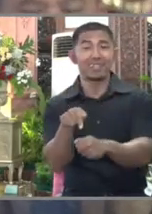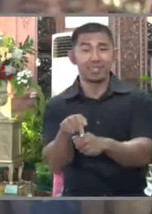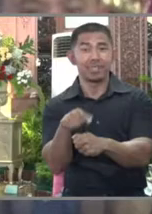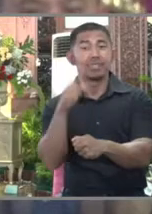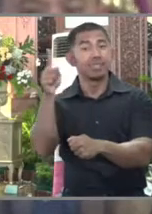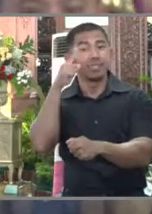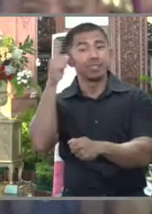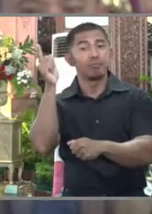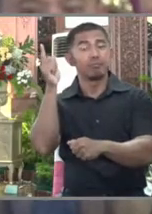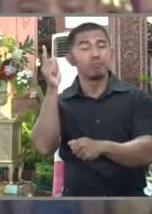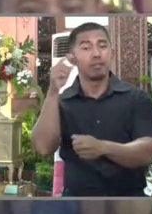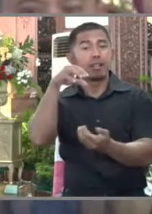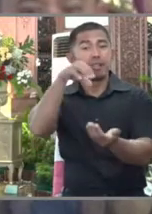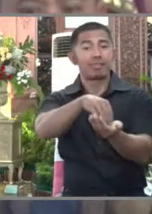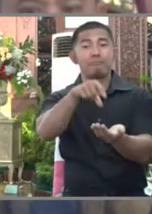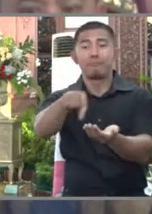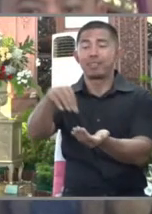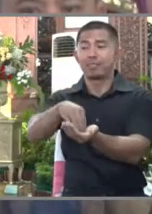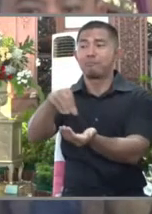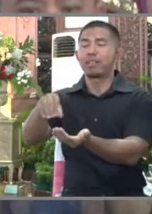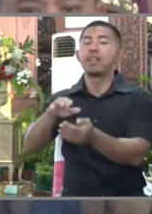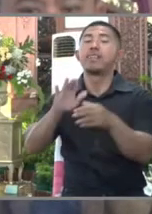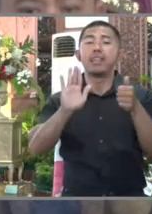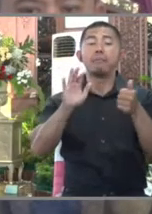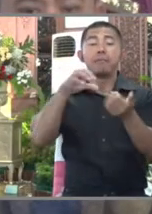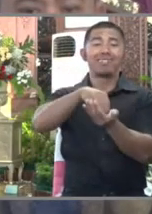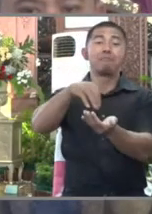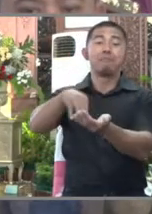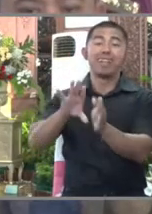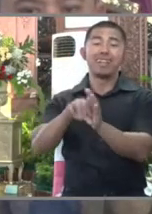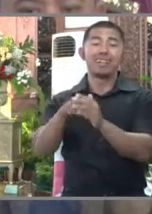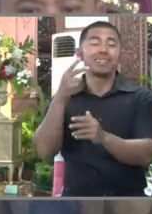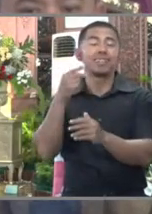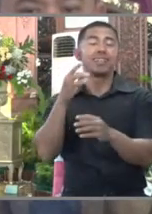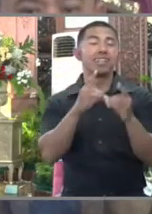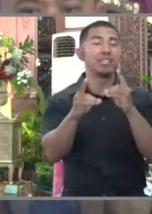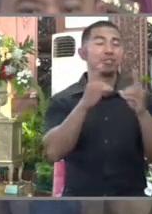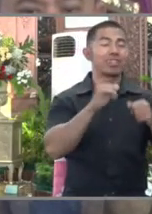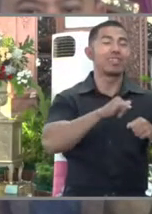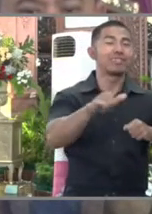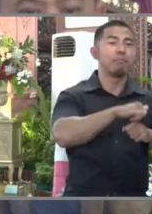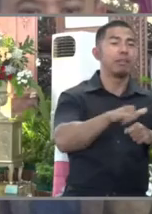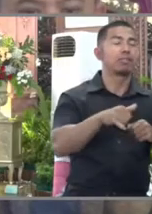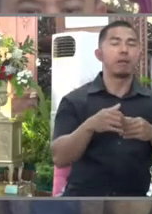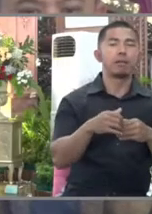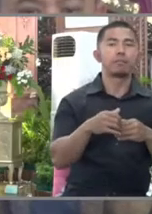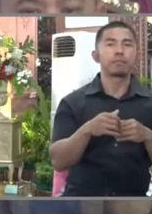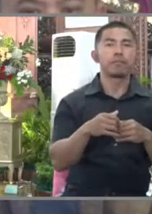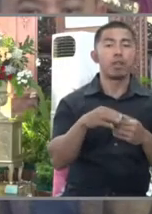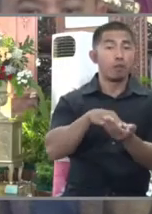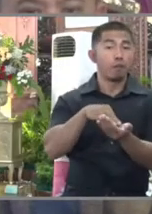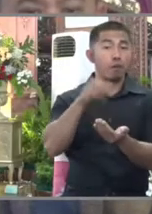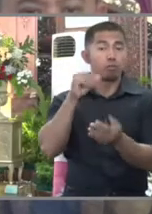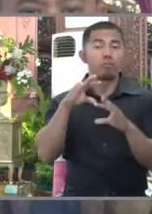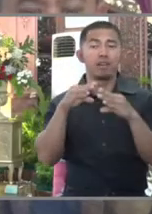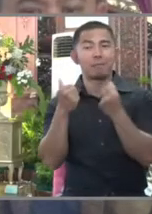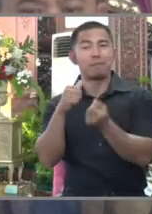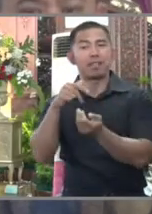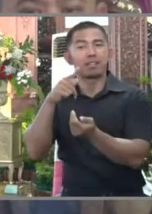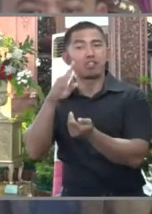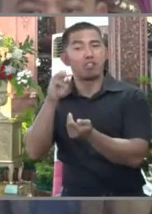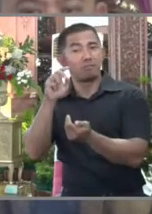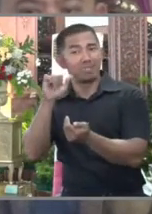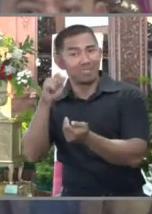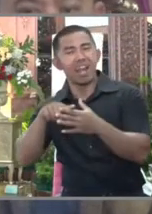setiap karisidenan, yang 6 karisidenan, nanti akan kita diskusikan bersama-sama, baik di forum rapat komisi maupun